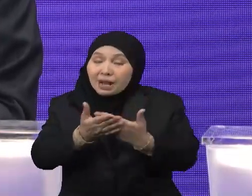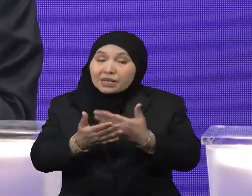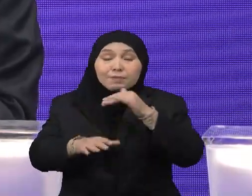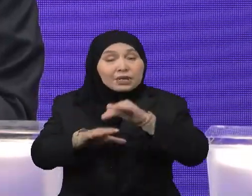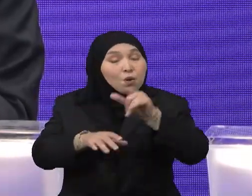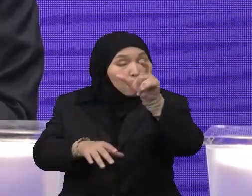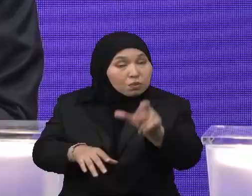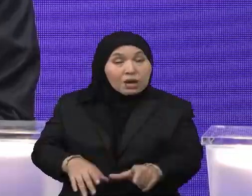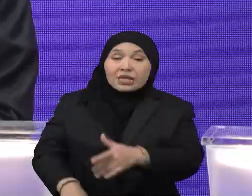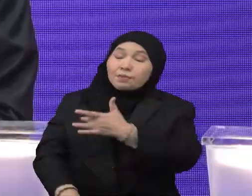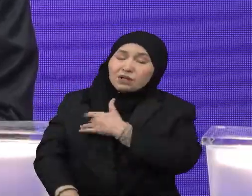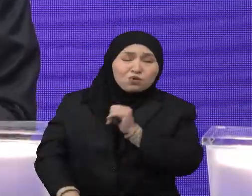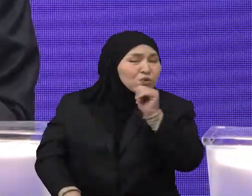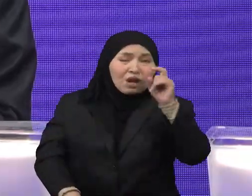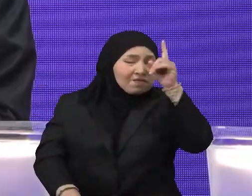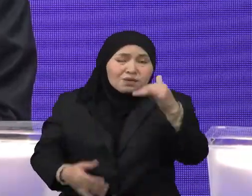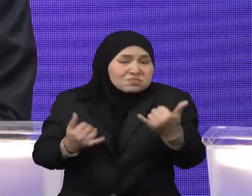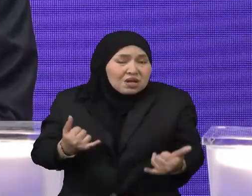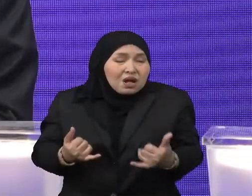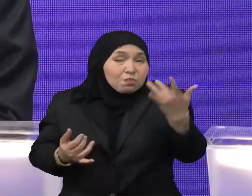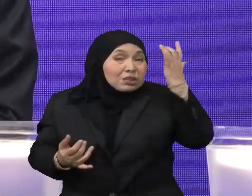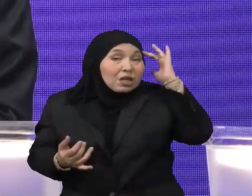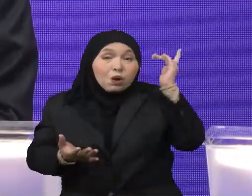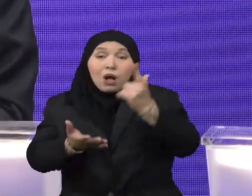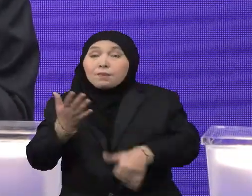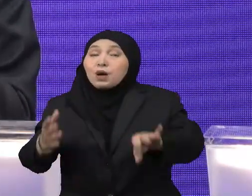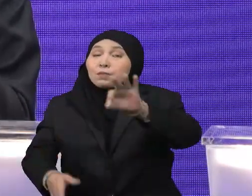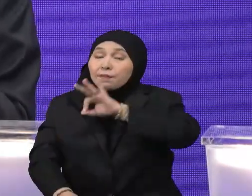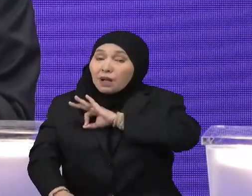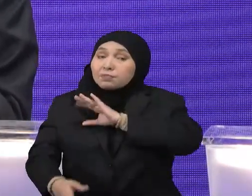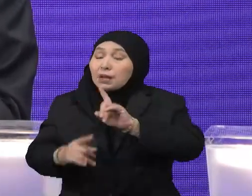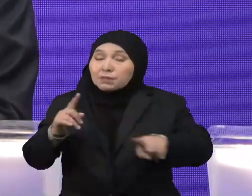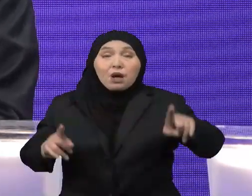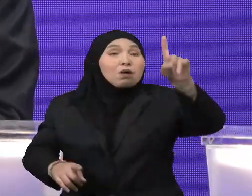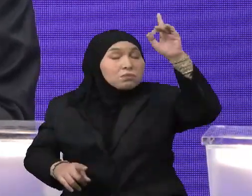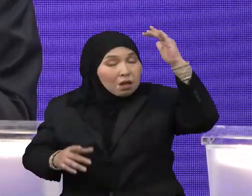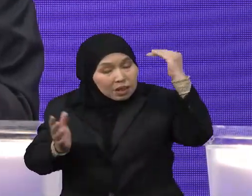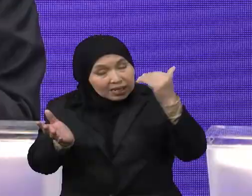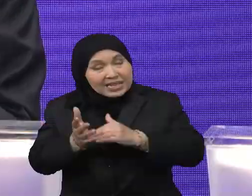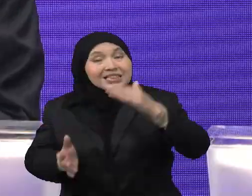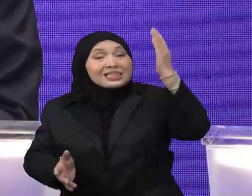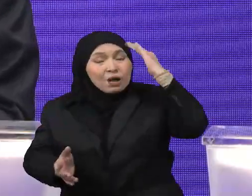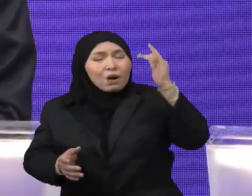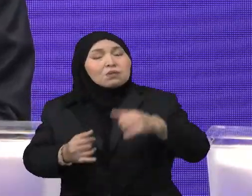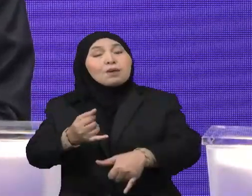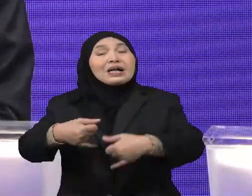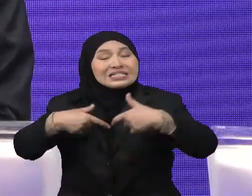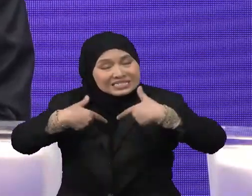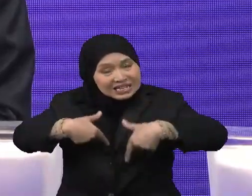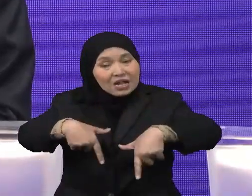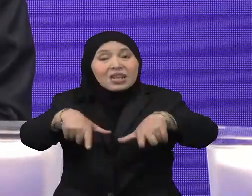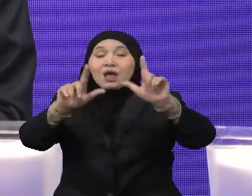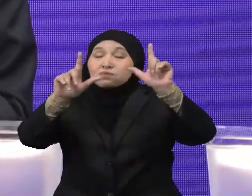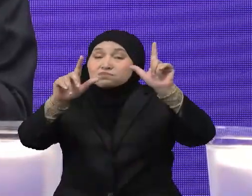beriman dia pun kamu tak paham sekarang kamu tak tahu apa hikmah dia tetapi Allah lebih tahu Allah mengizinkan beli itu